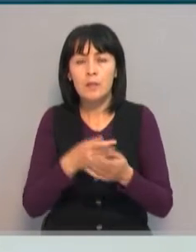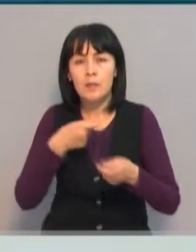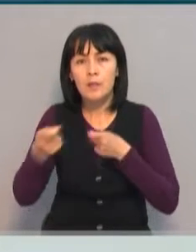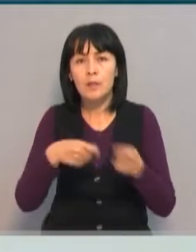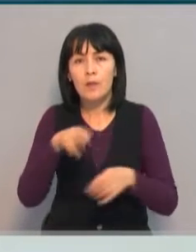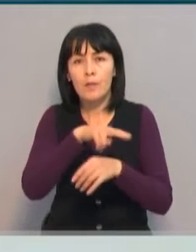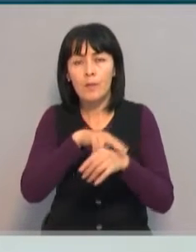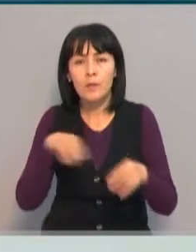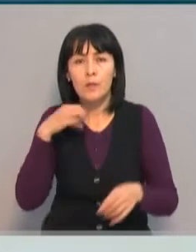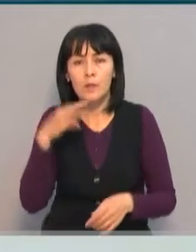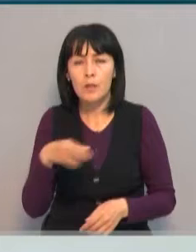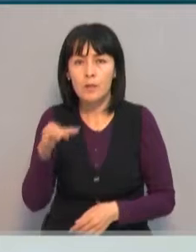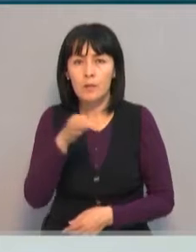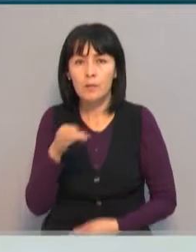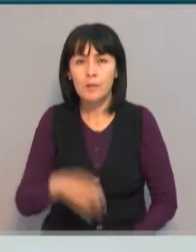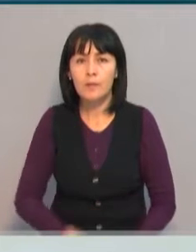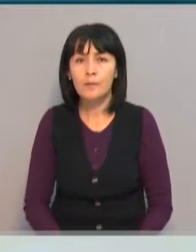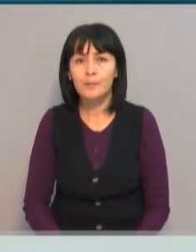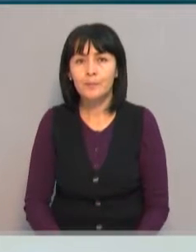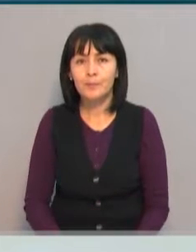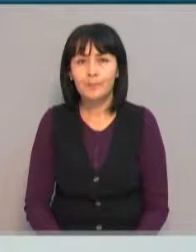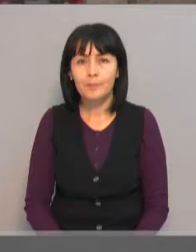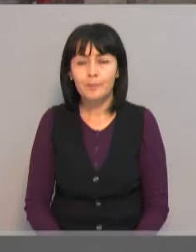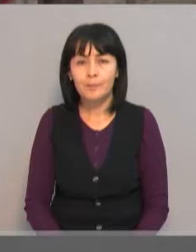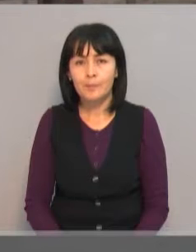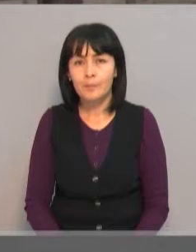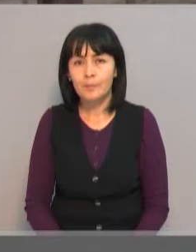департамента полиции Туркестанской области.